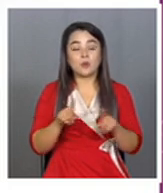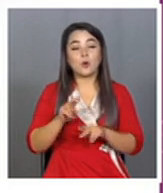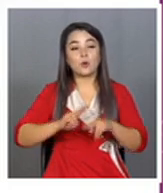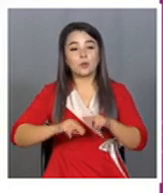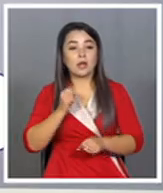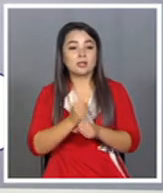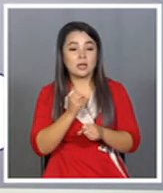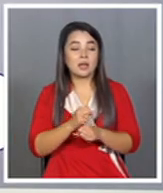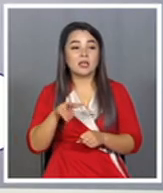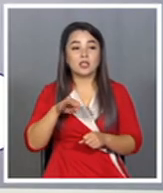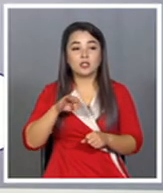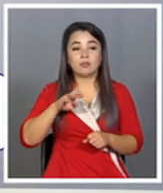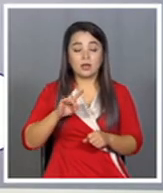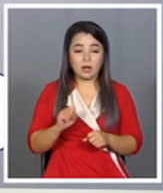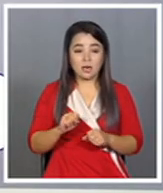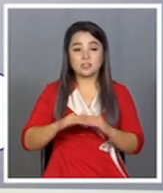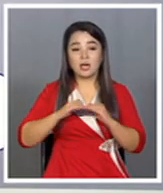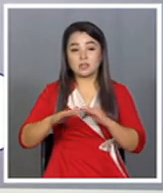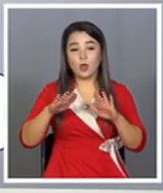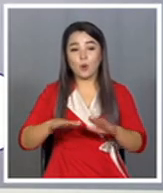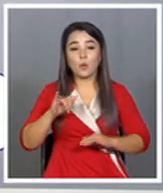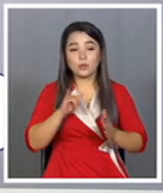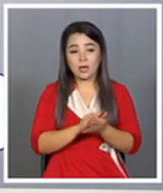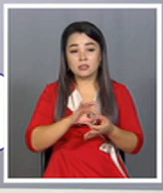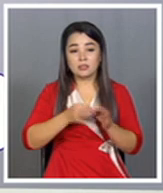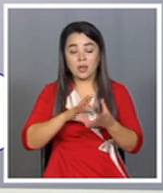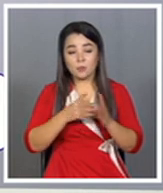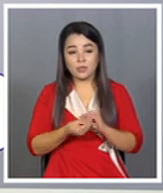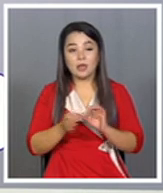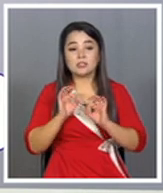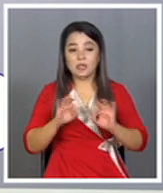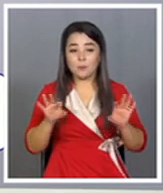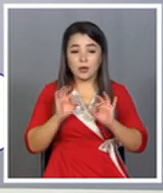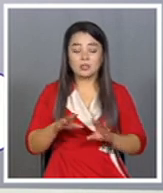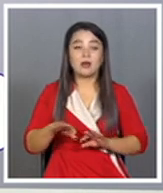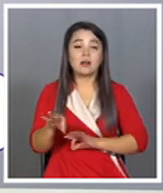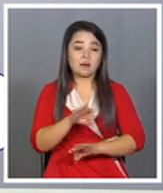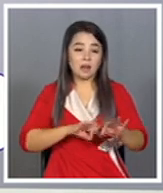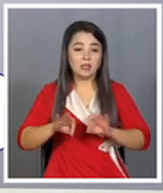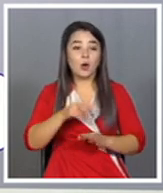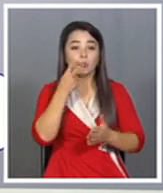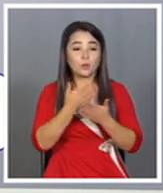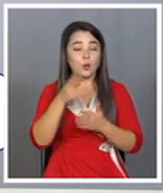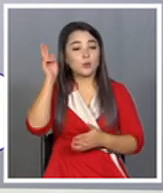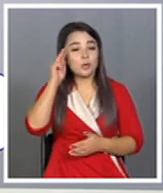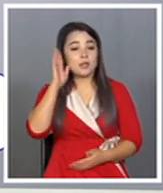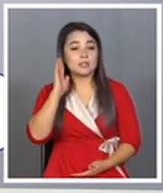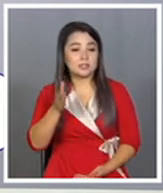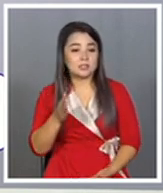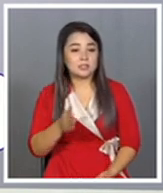мен литосфералық тақталардың орналасуын сипаттап және картадан көрсетуді үйренесіз.